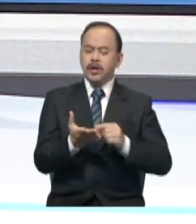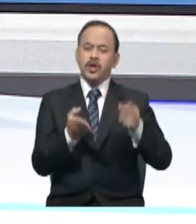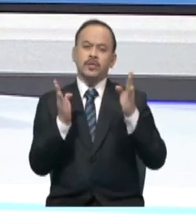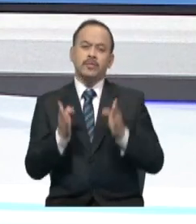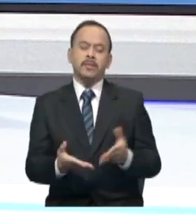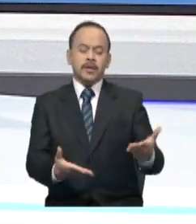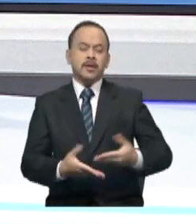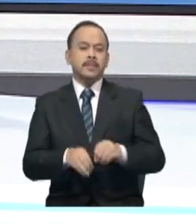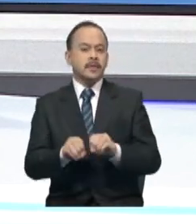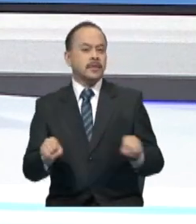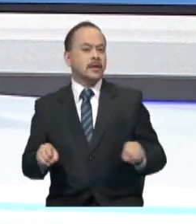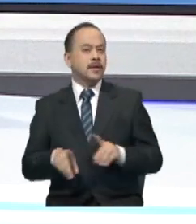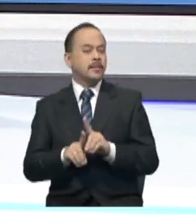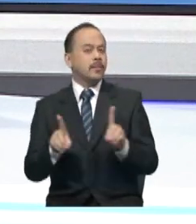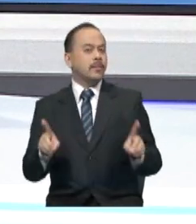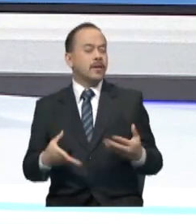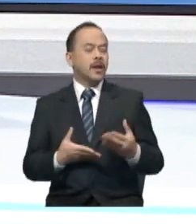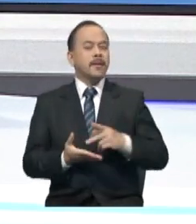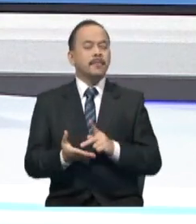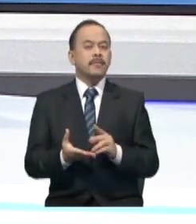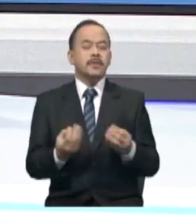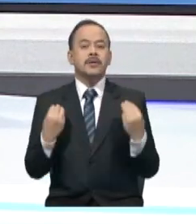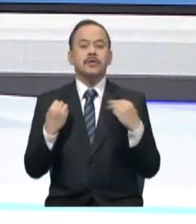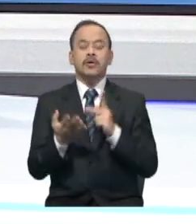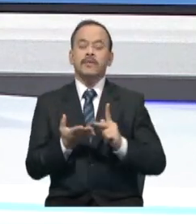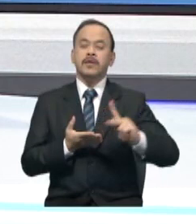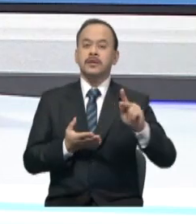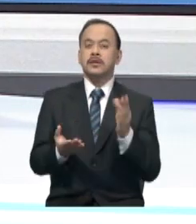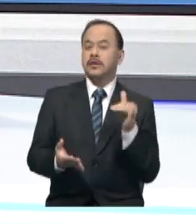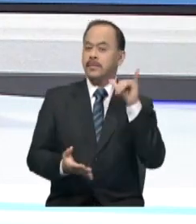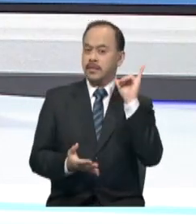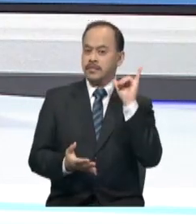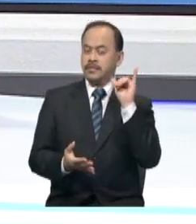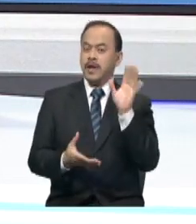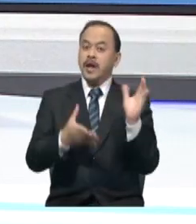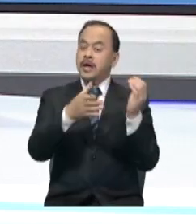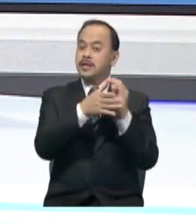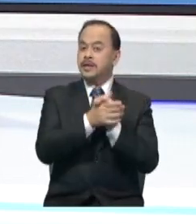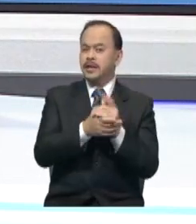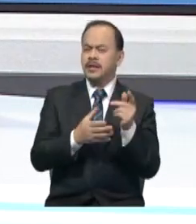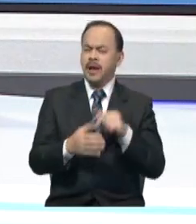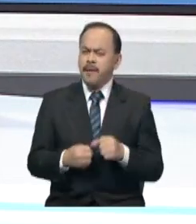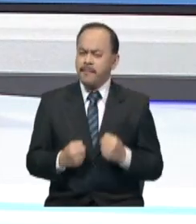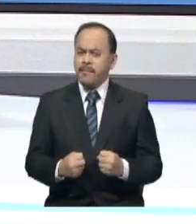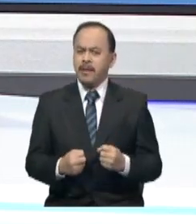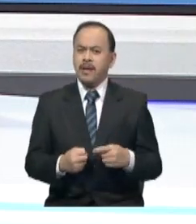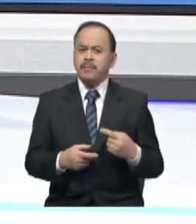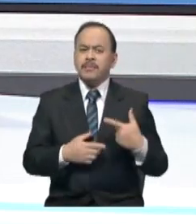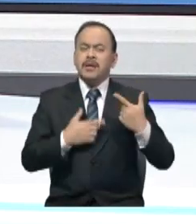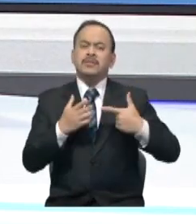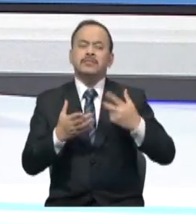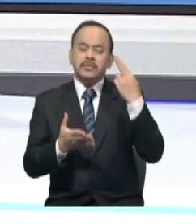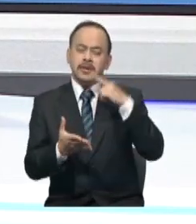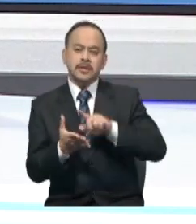menerima ijazah dan diploma pada Majlis Convocation ke-13 kemarin. Kejayaan tersebut dijangka dapat merealisasikan